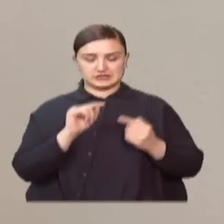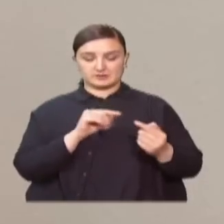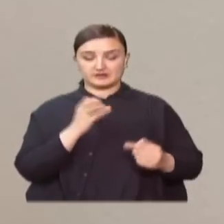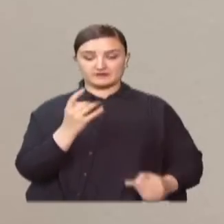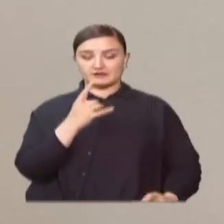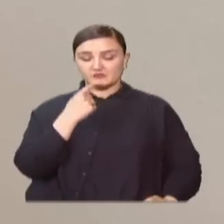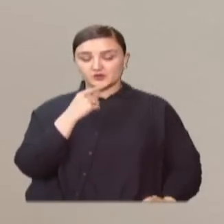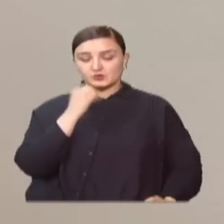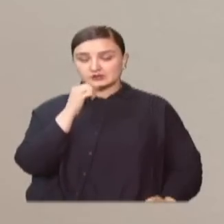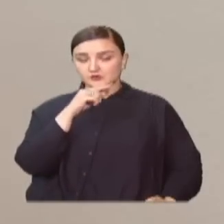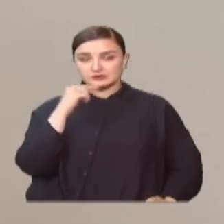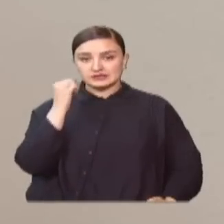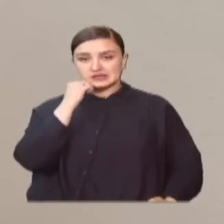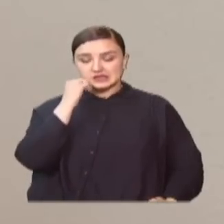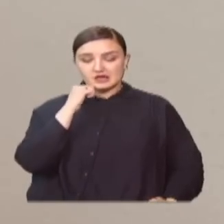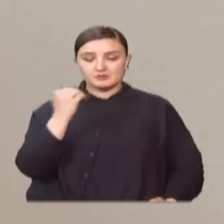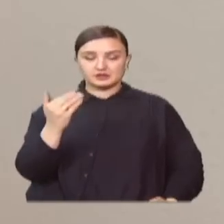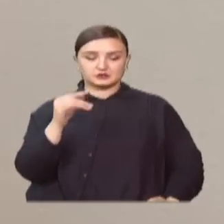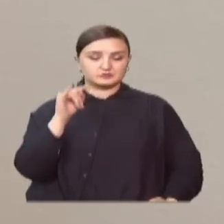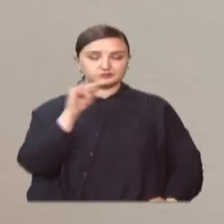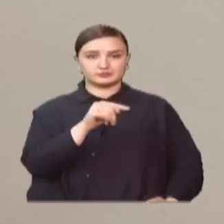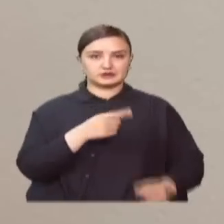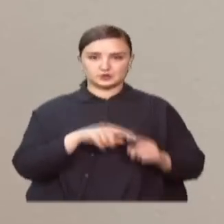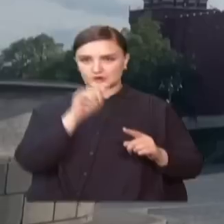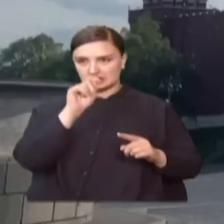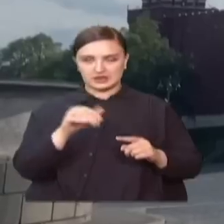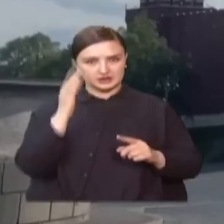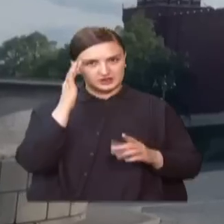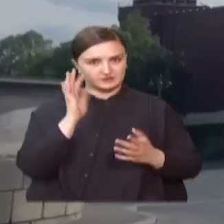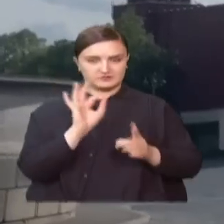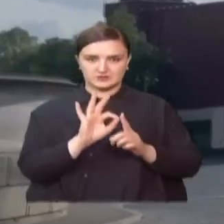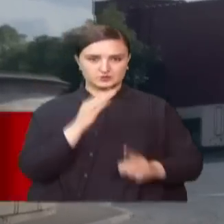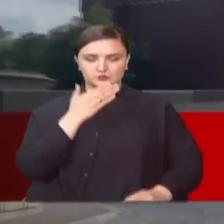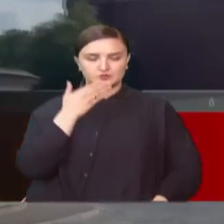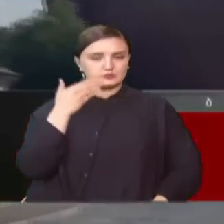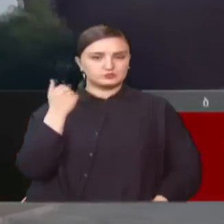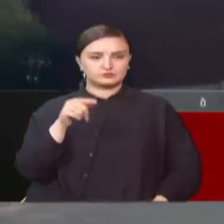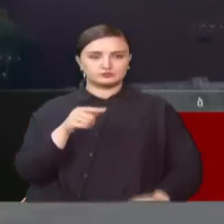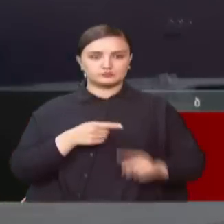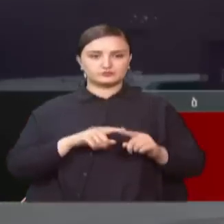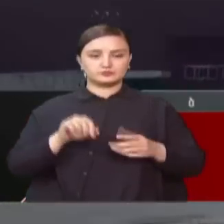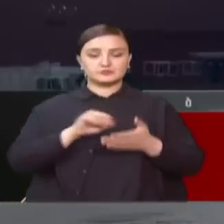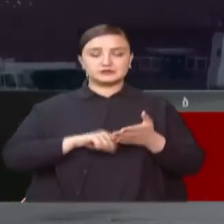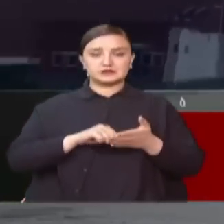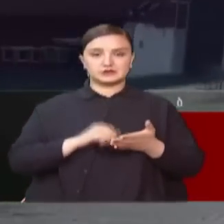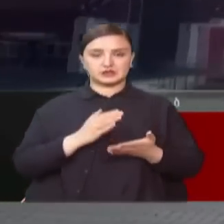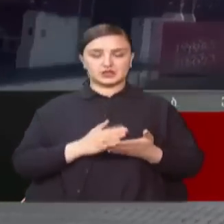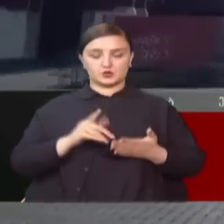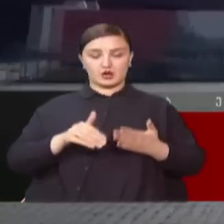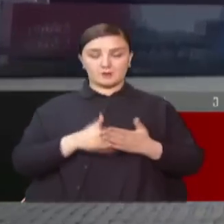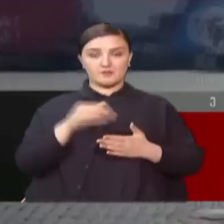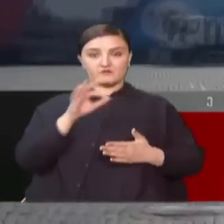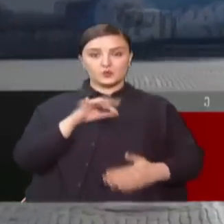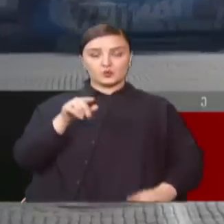ხაზს. კრემლზე უპილოტო თვითმფრინავების ჩეტევა არ არის უკრაინის მიზანი. ფაქტობრივი გარემოებები კი ასეთია. ამბავი